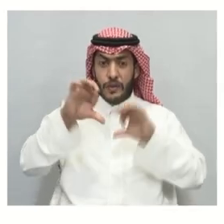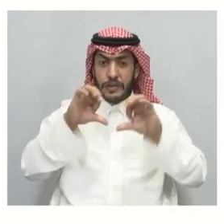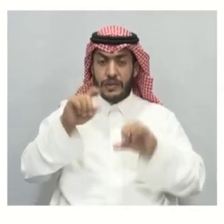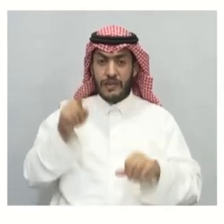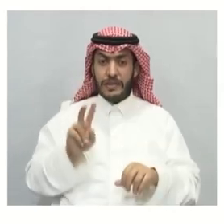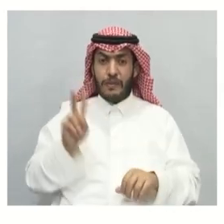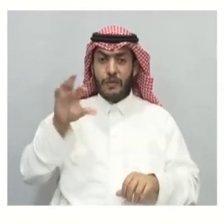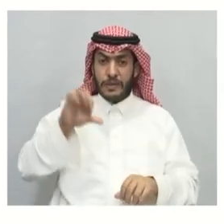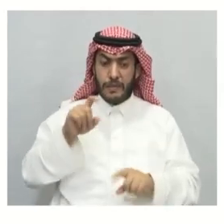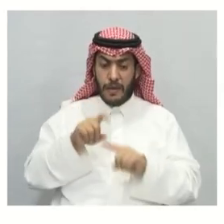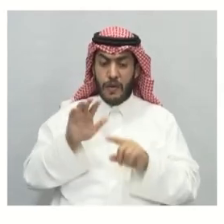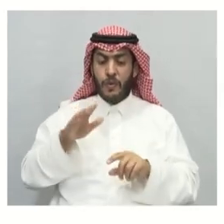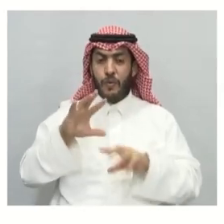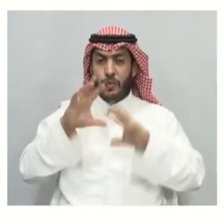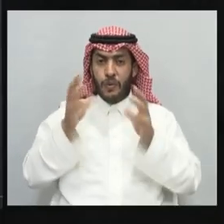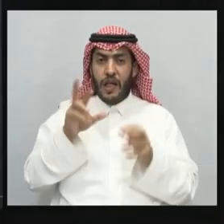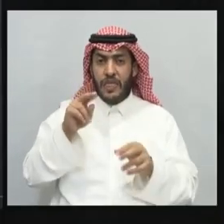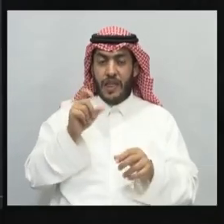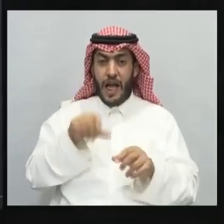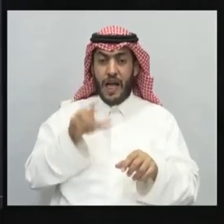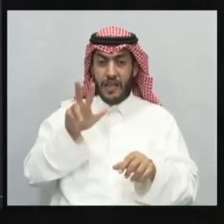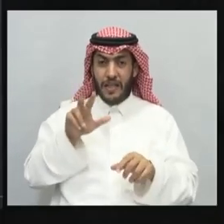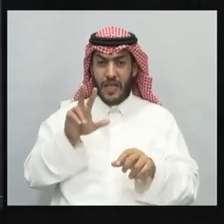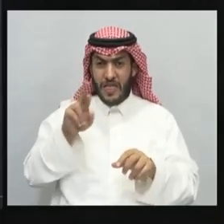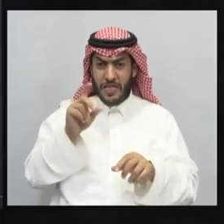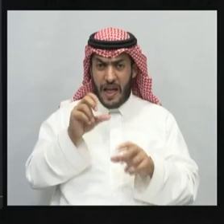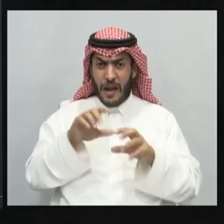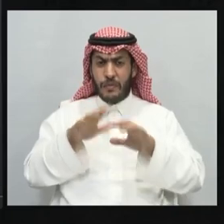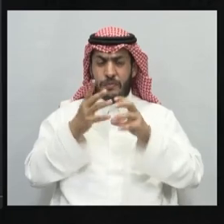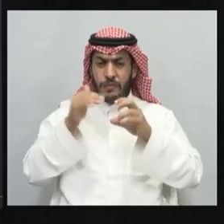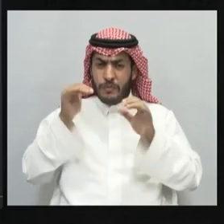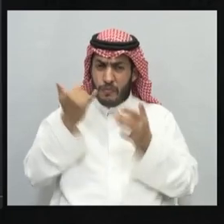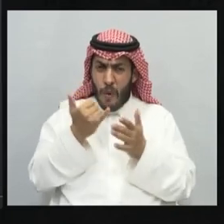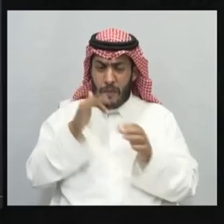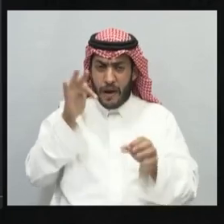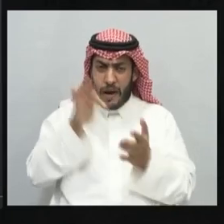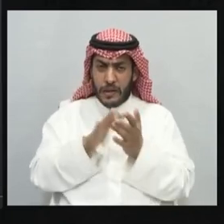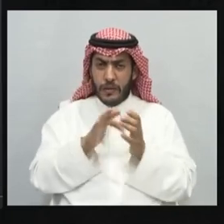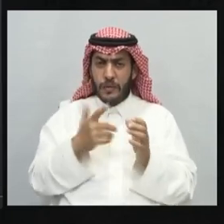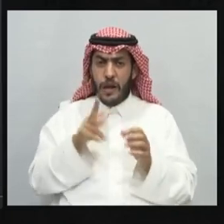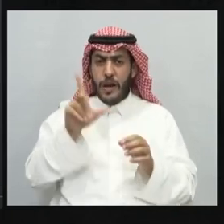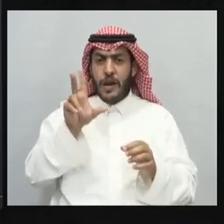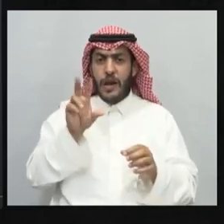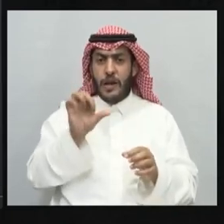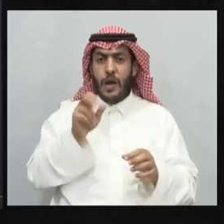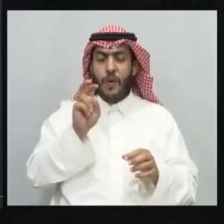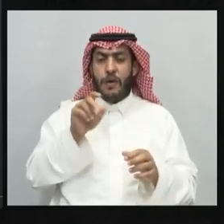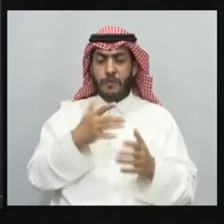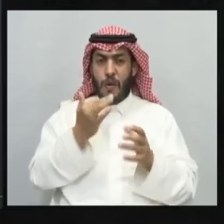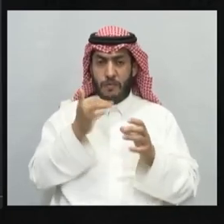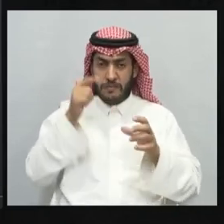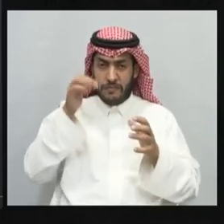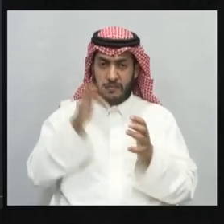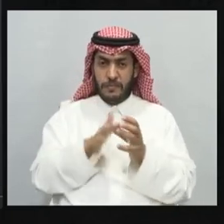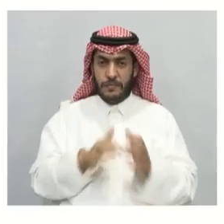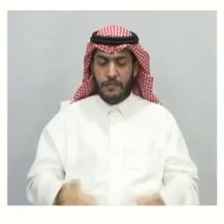99.97% من كتله الذره بمعنى انه كتله الذره كلها ترتكز وين يا شباب في النواه كتله الذره ترتكز كلها